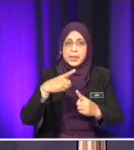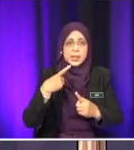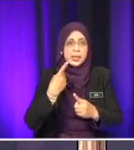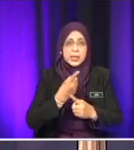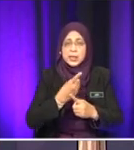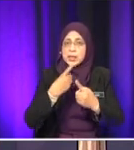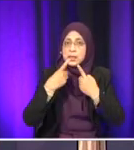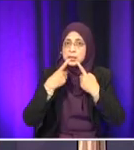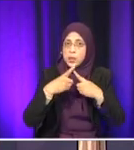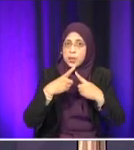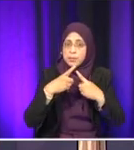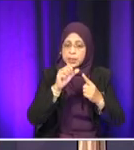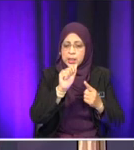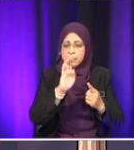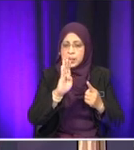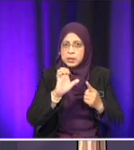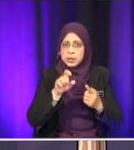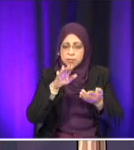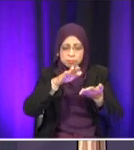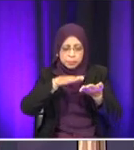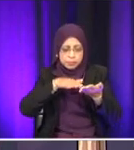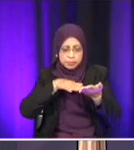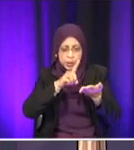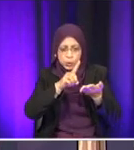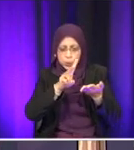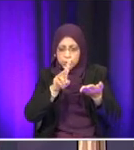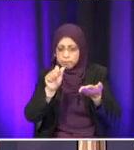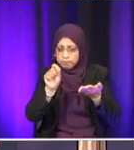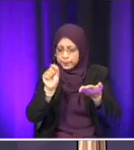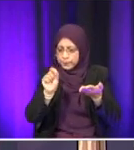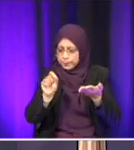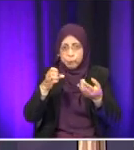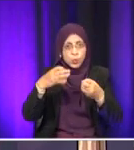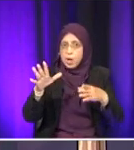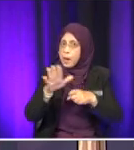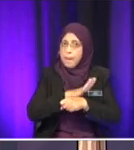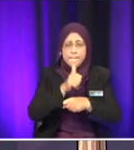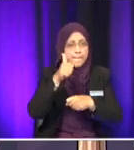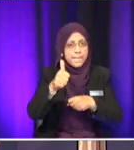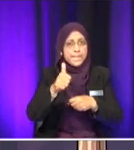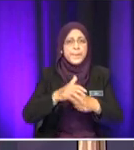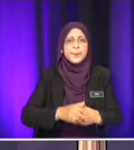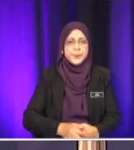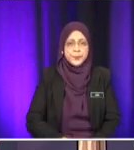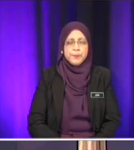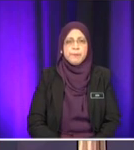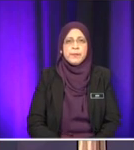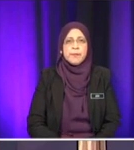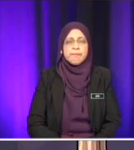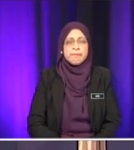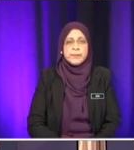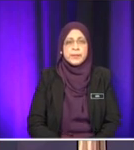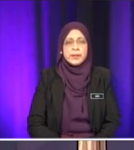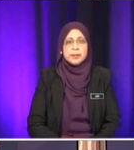ke semuanya jangan ada yang ketinggalan Oke kita teruskan lagi dengan ada soal lain